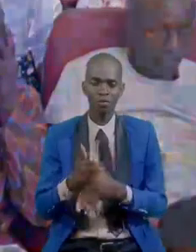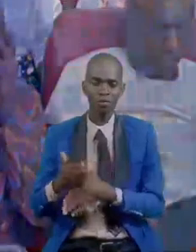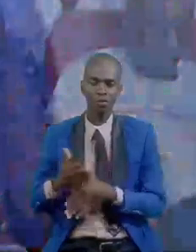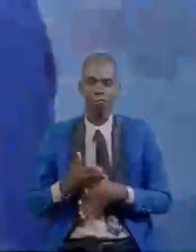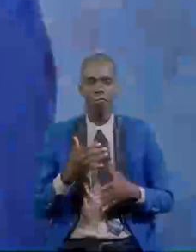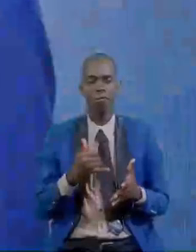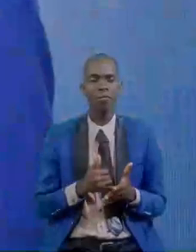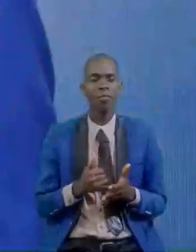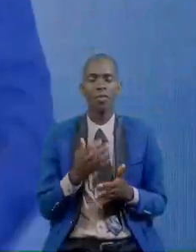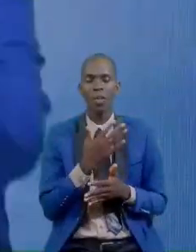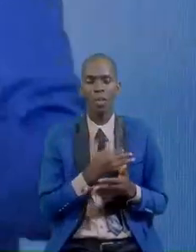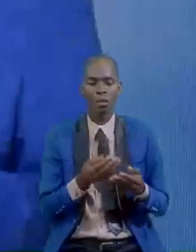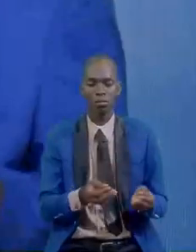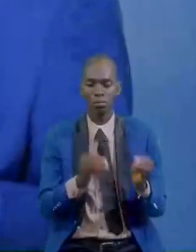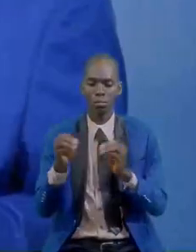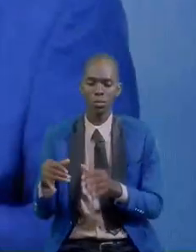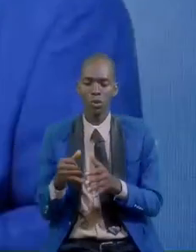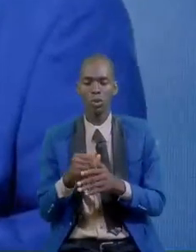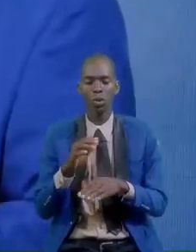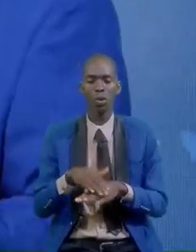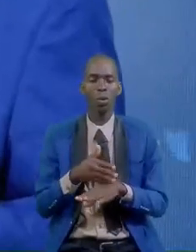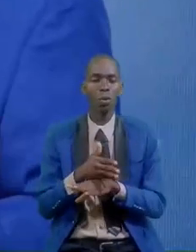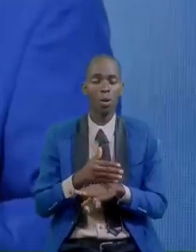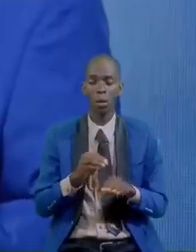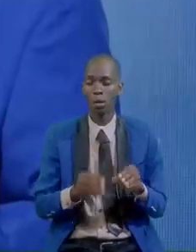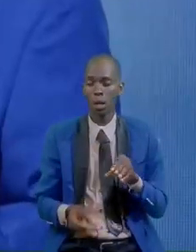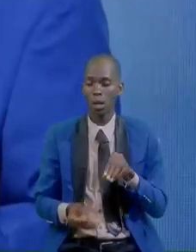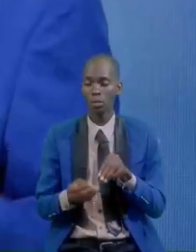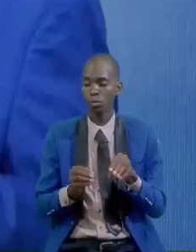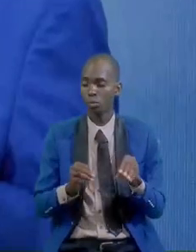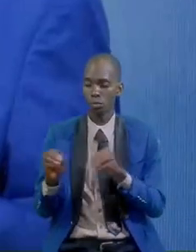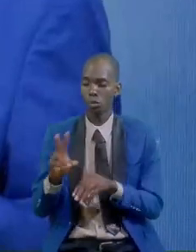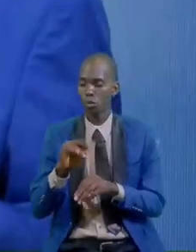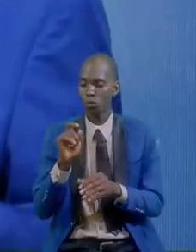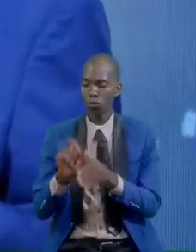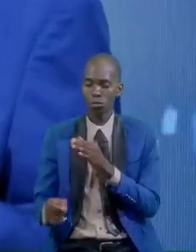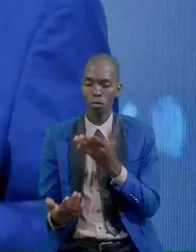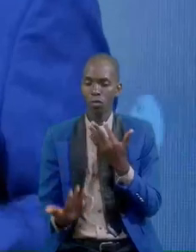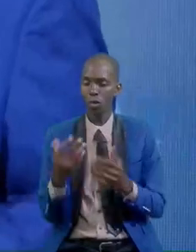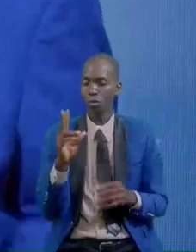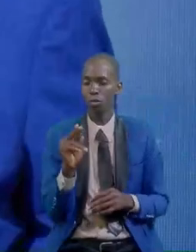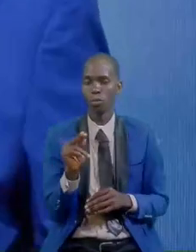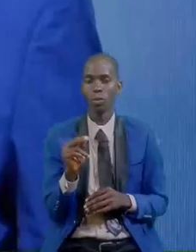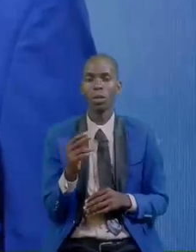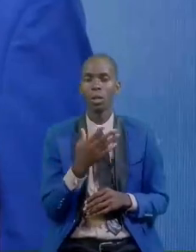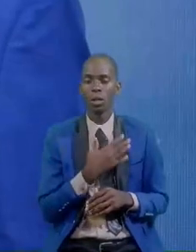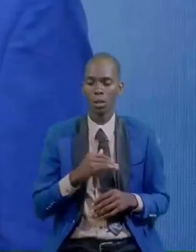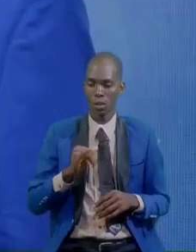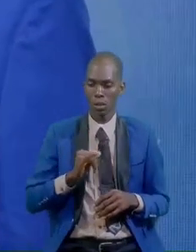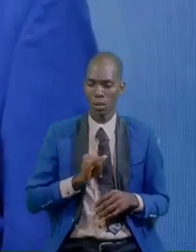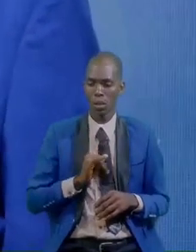feu. Et moi, je préparerai l'autre taureau, et je le placerai sur le